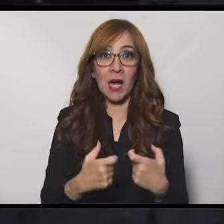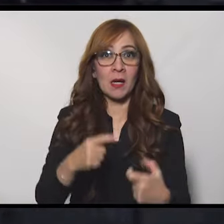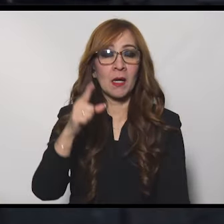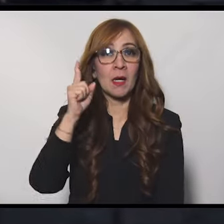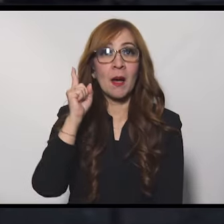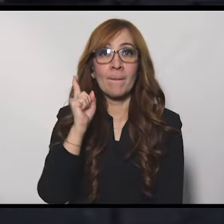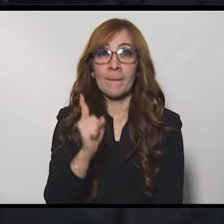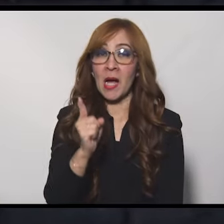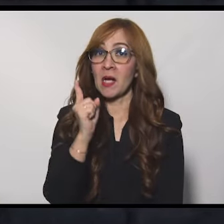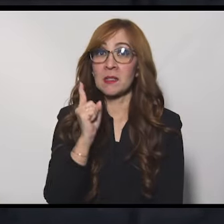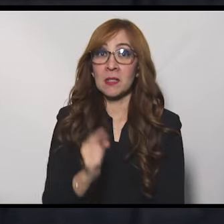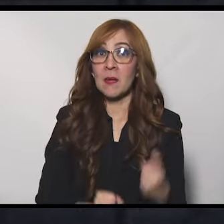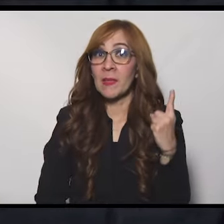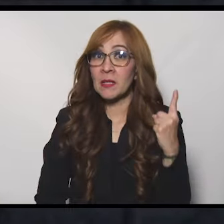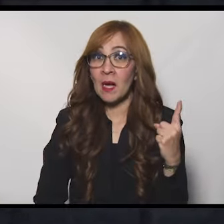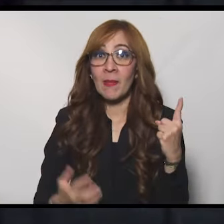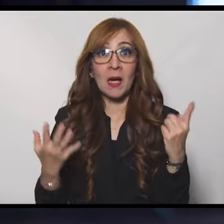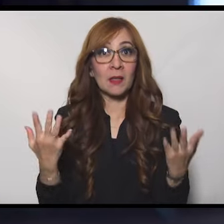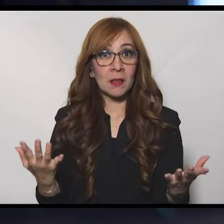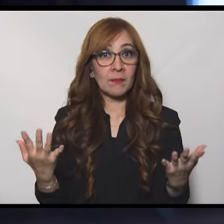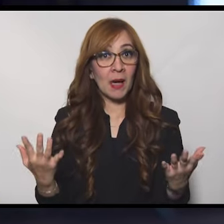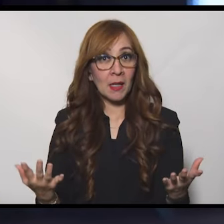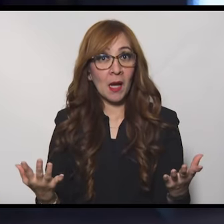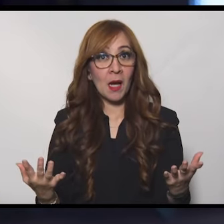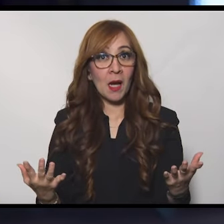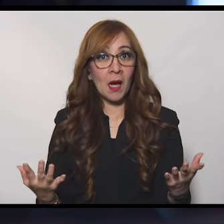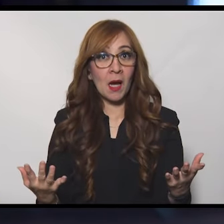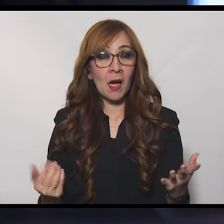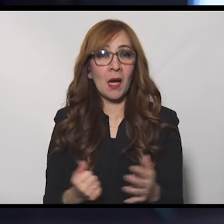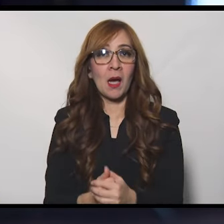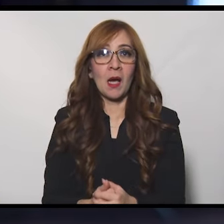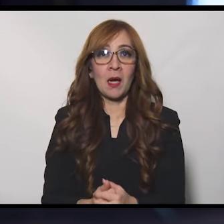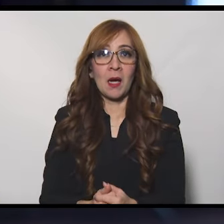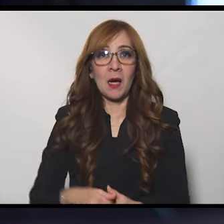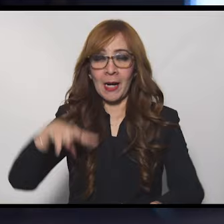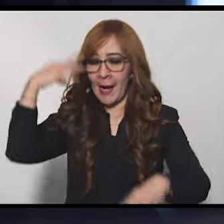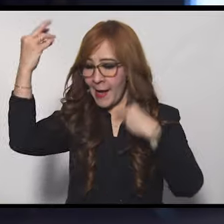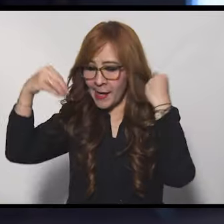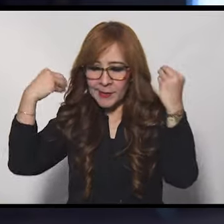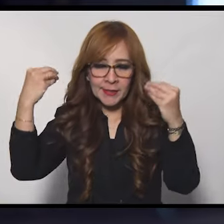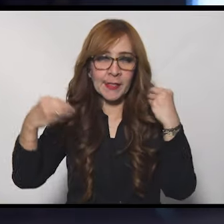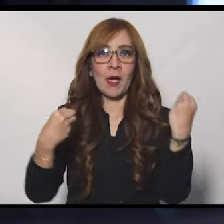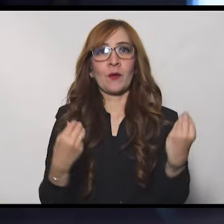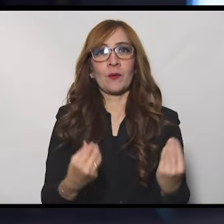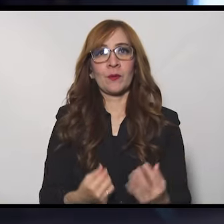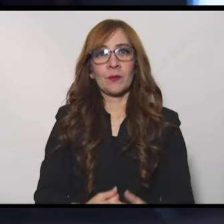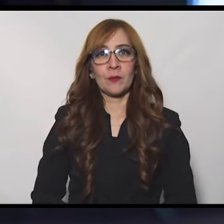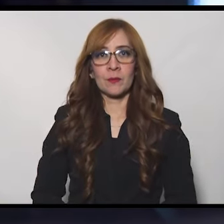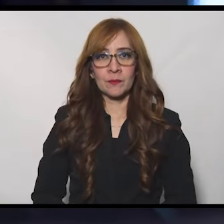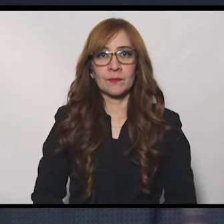pasti yang pertama apa Bapak Ibu sekalian? It's messy. Itu berantakan.